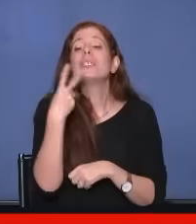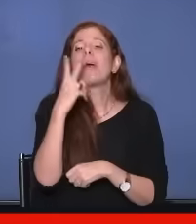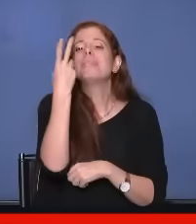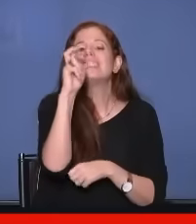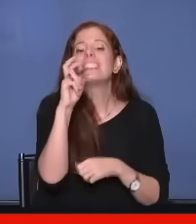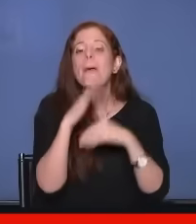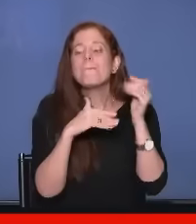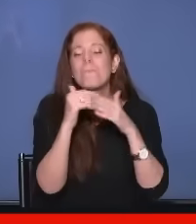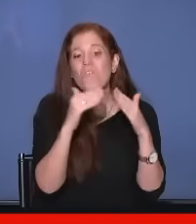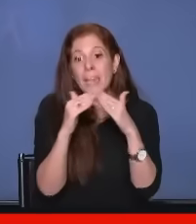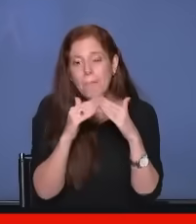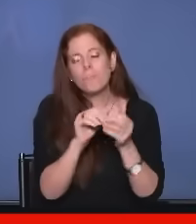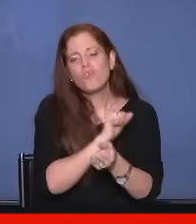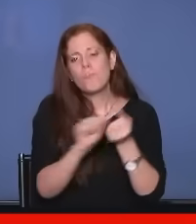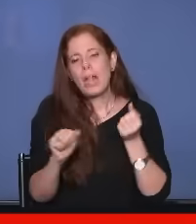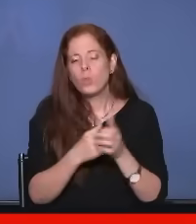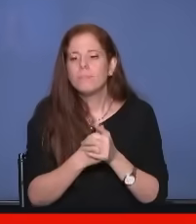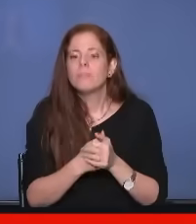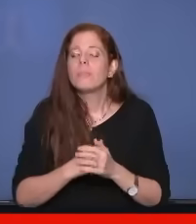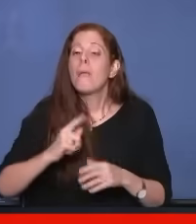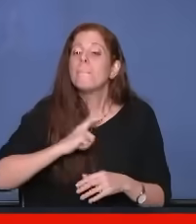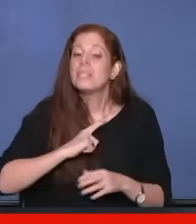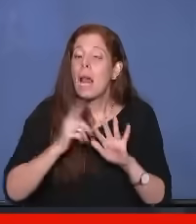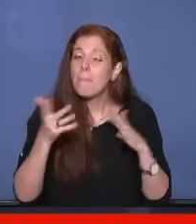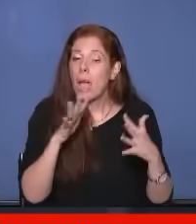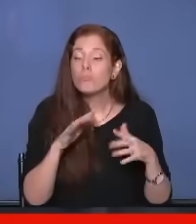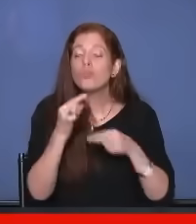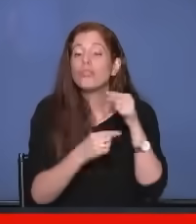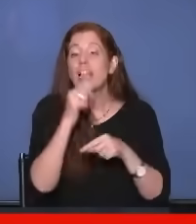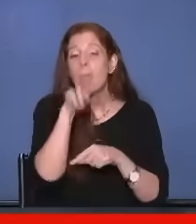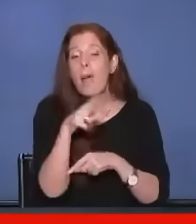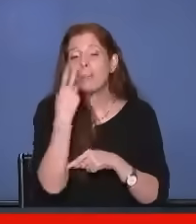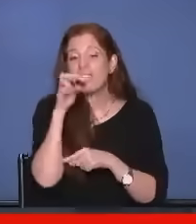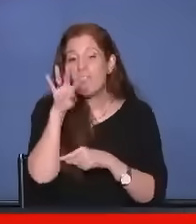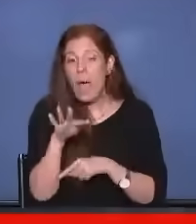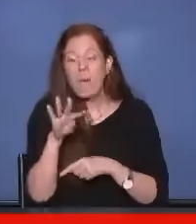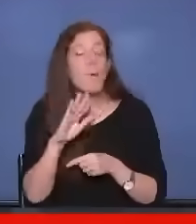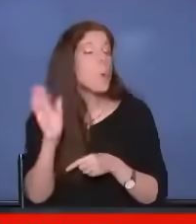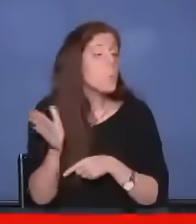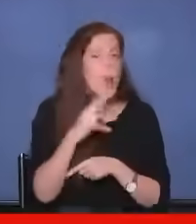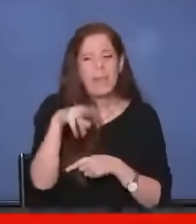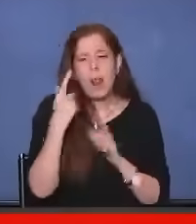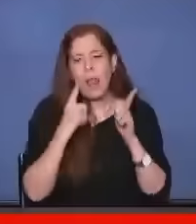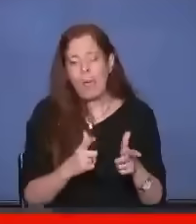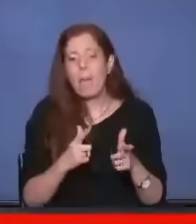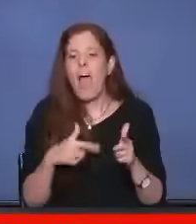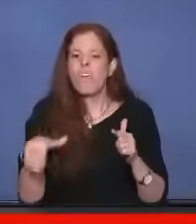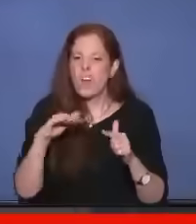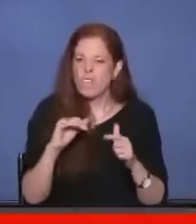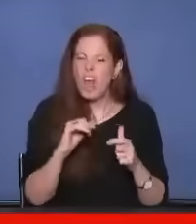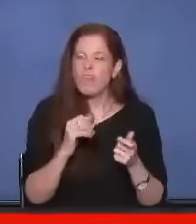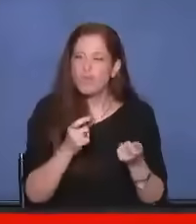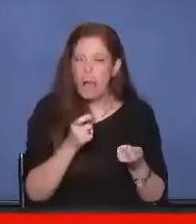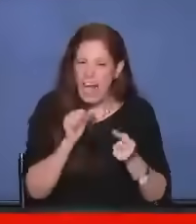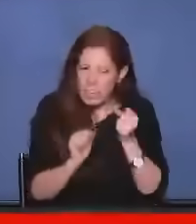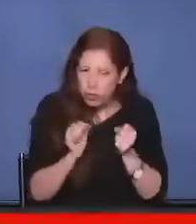מבנים בצהל מעריכים היום כי שנת 2024 כולה תהיה שנת לחימה אך שלב התמרון האגרסיבי שבו אנחנו נמצאים